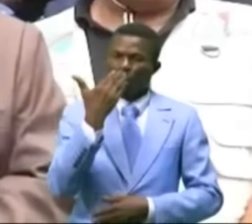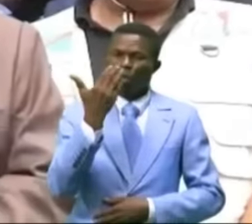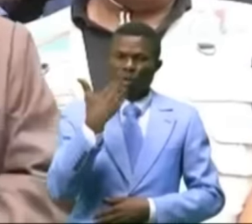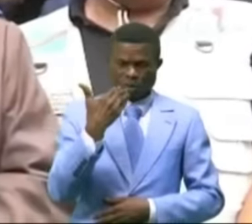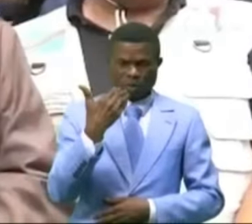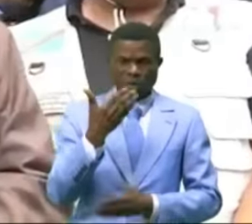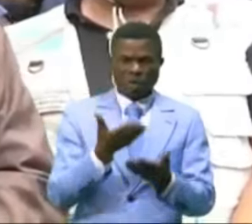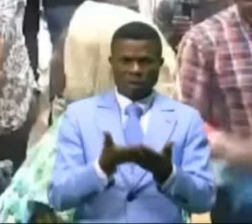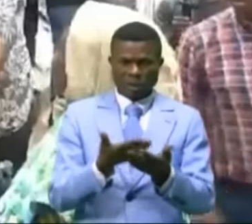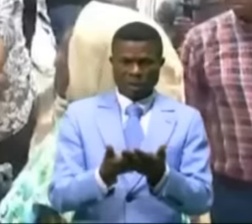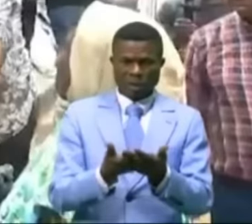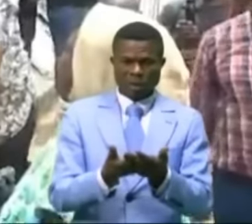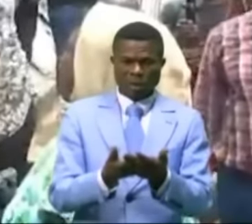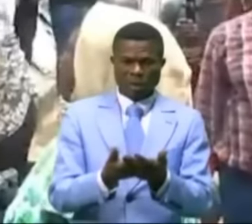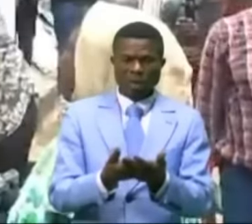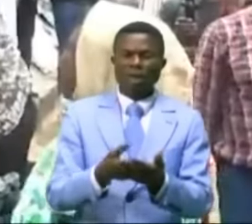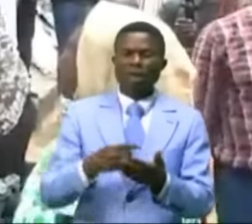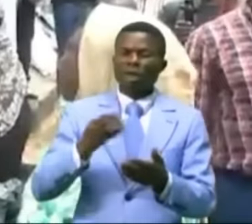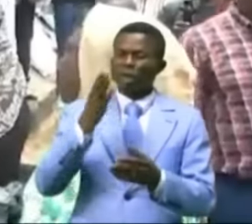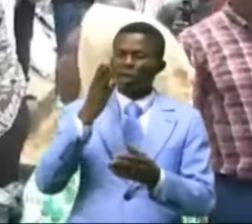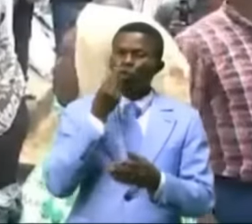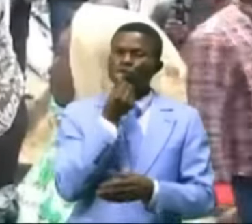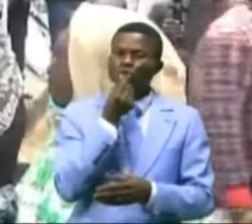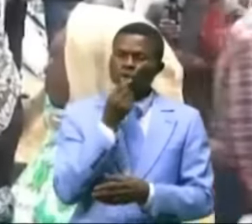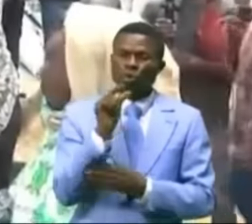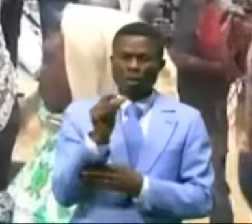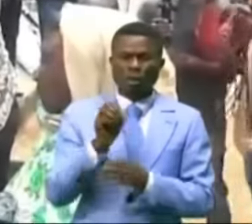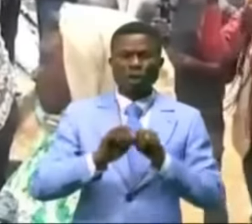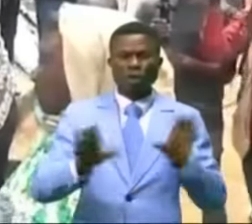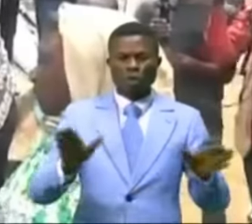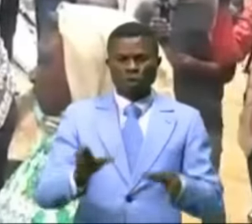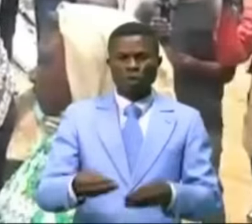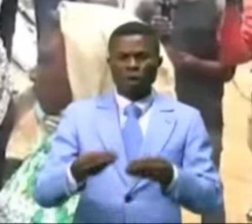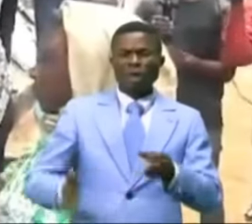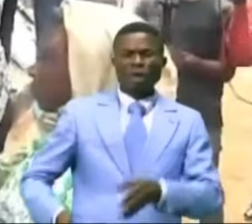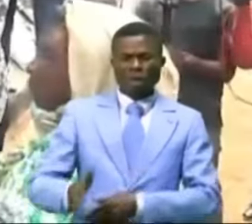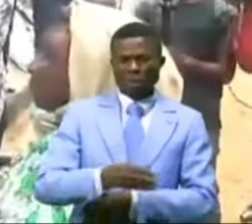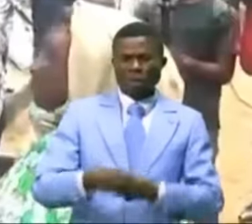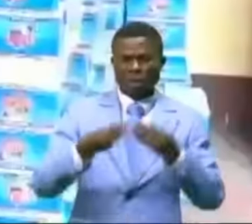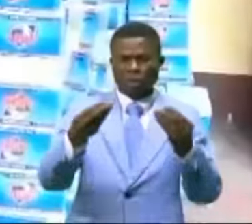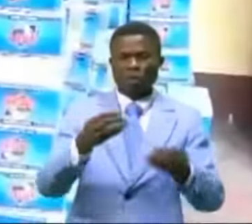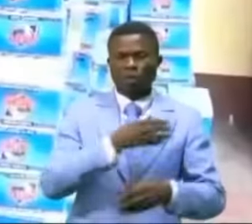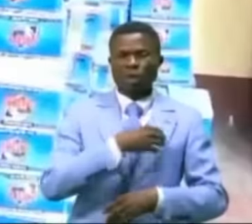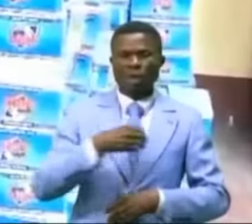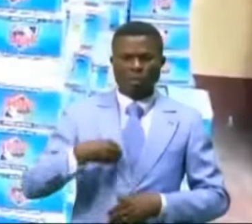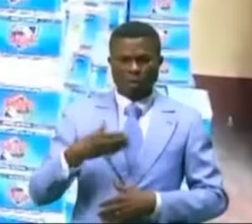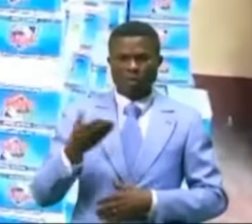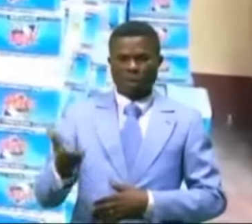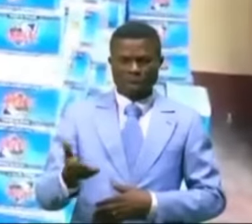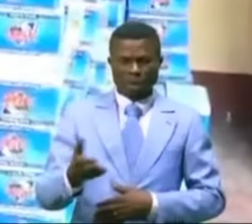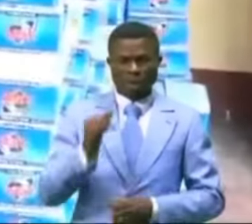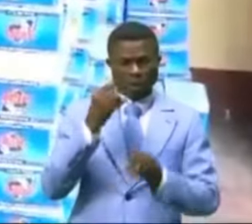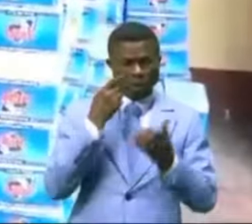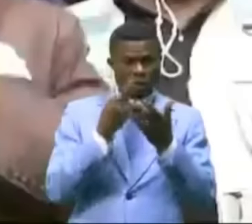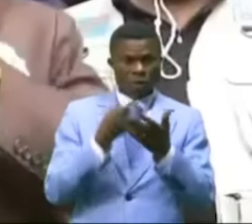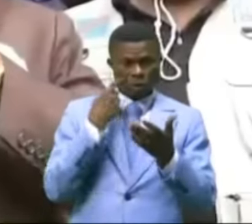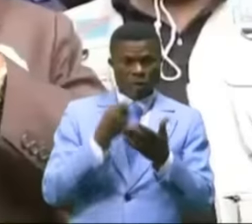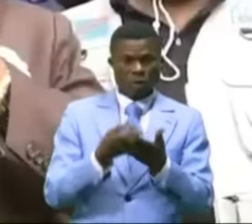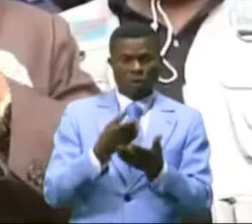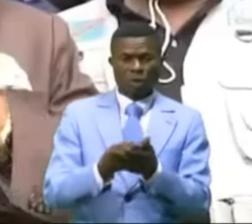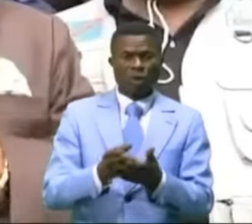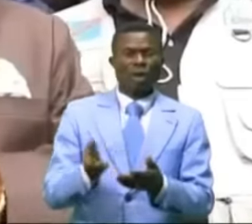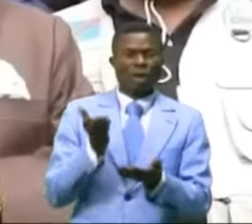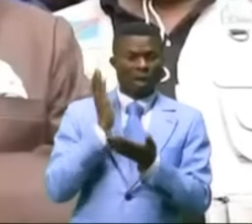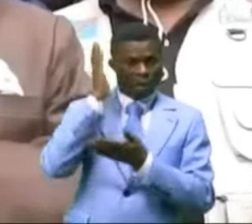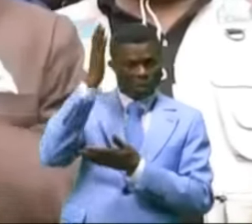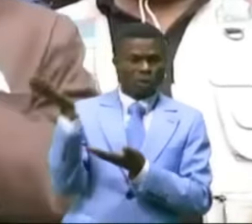Il y a un peu de haricots, un peu de riz, d'huile, de poissons salés et des pagnes pour les mamans. Si l'on constate un manque, nous reviendrons